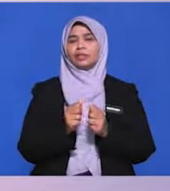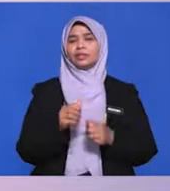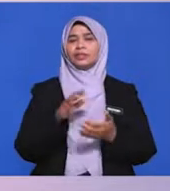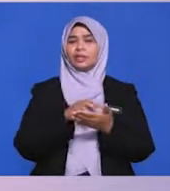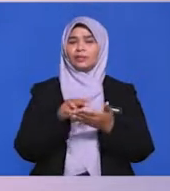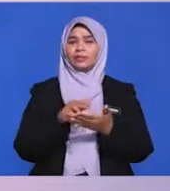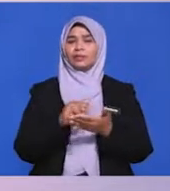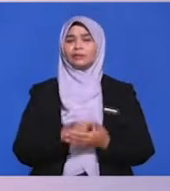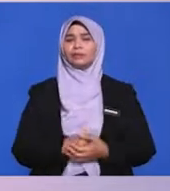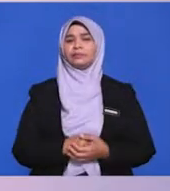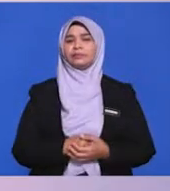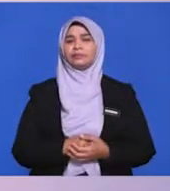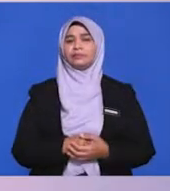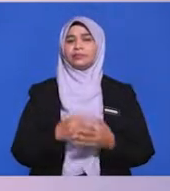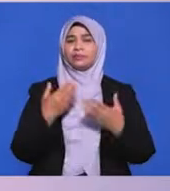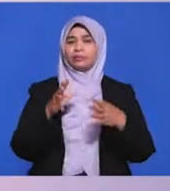letter